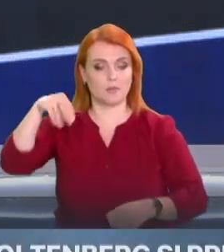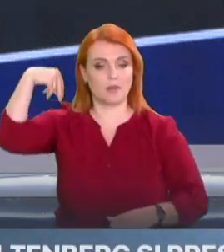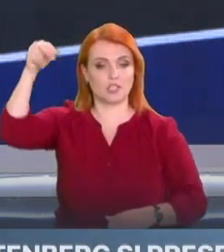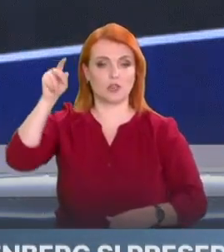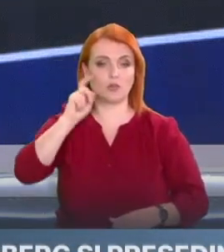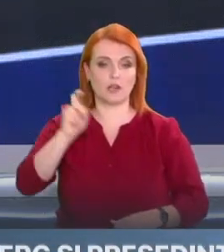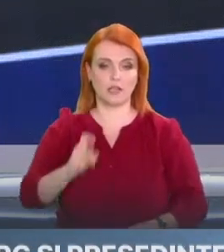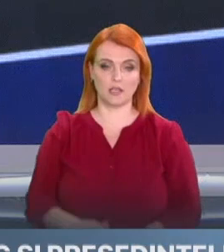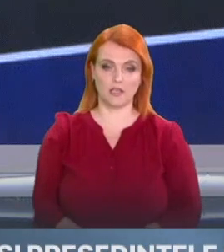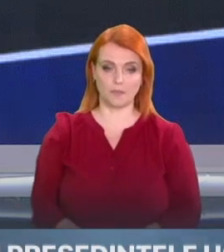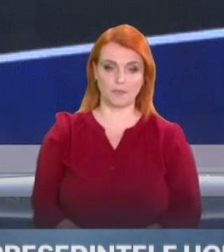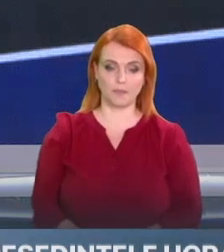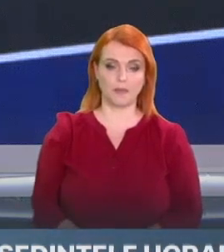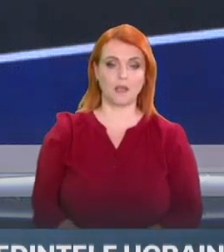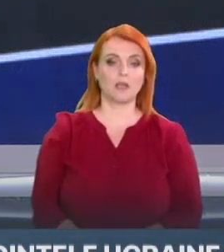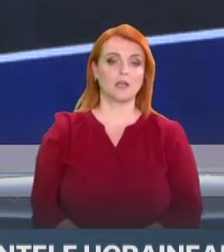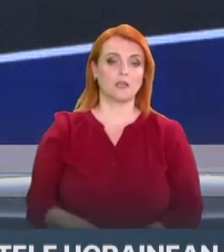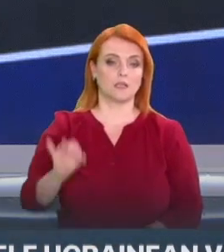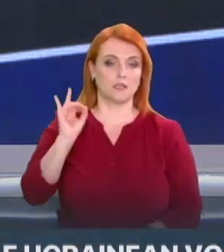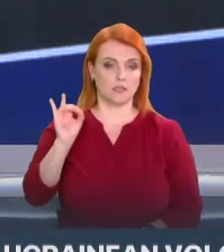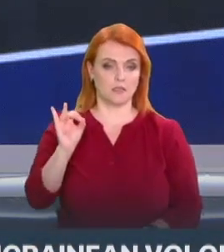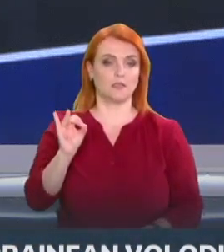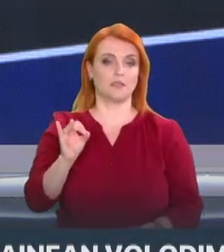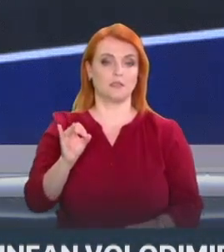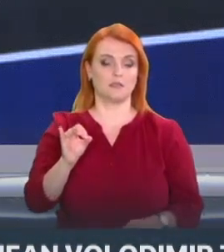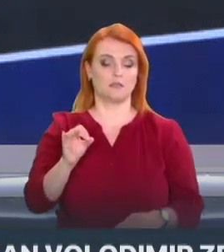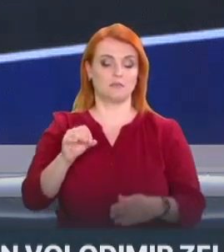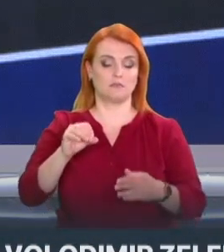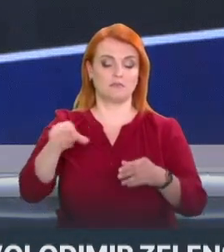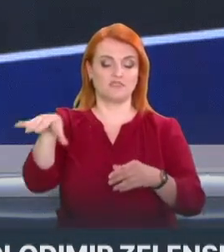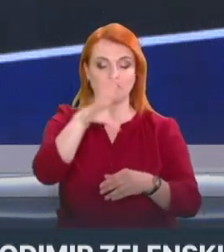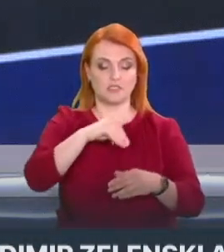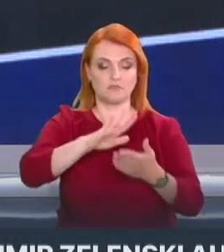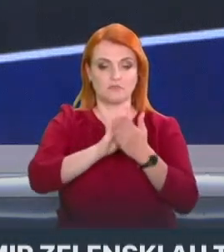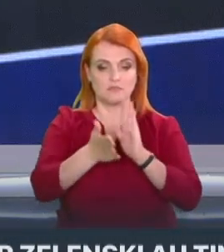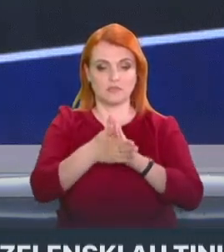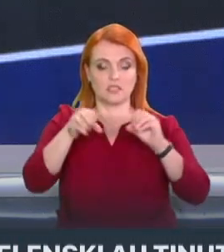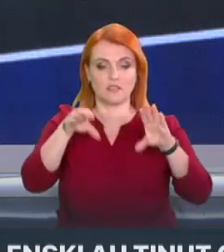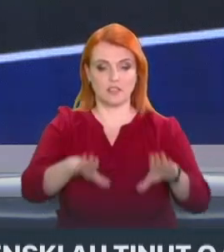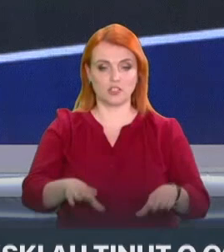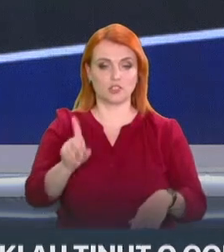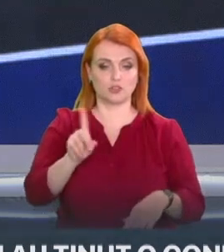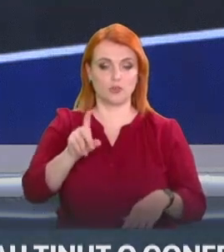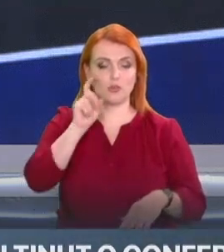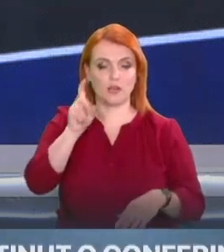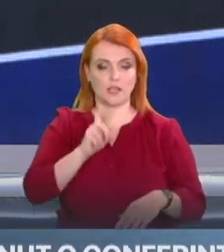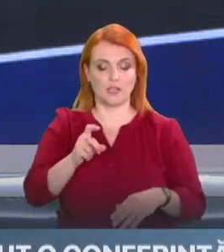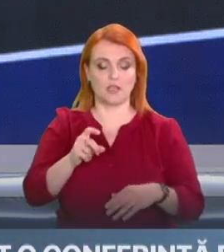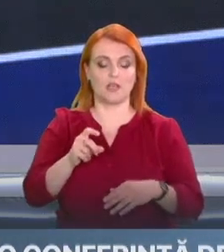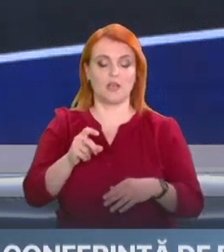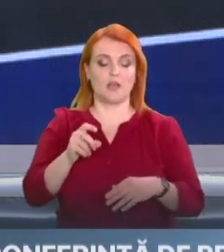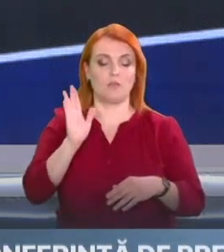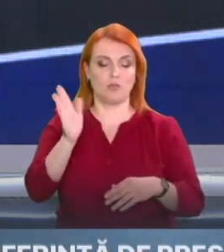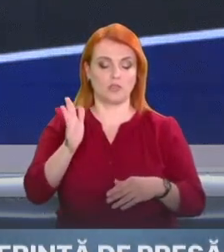acțiune pentru aderare. În acest fel, Ucraina obține o scurtătură. Planul reprezintă o serie de standarde militare și politice care